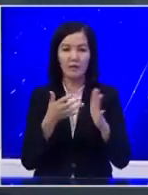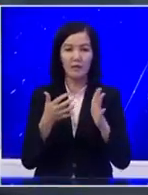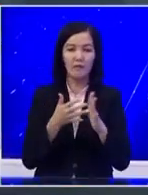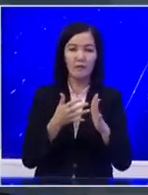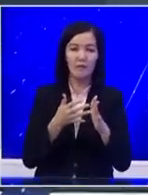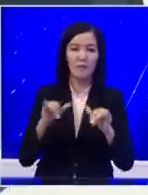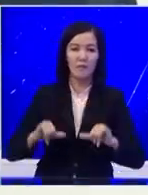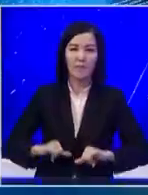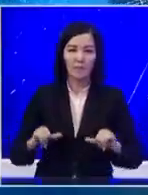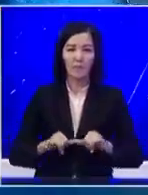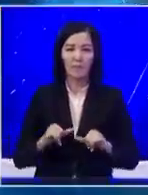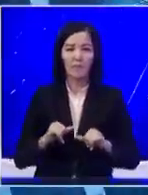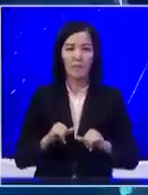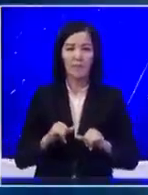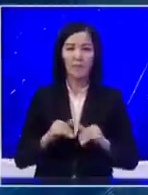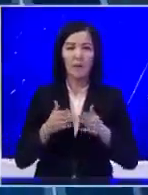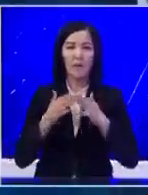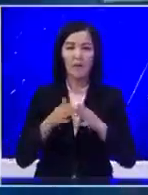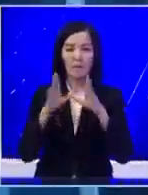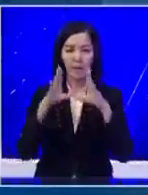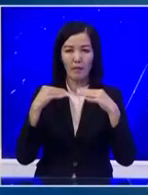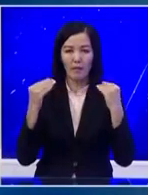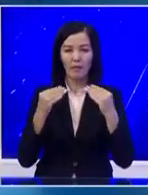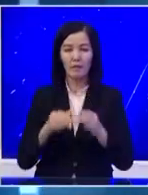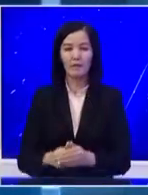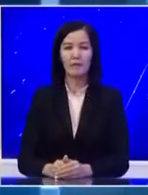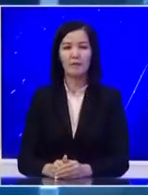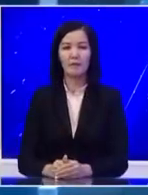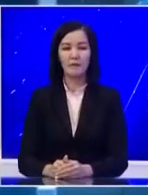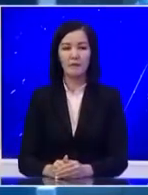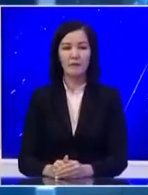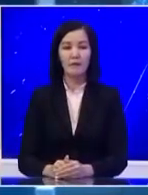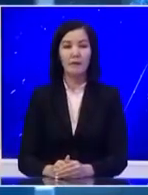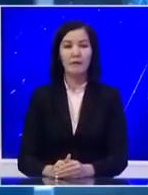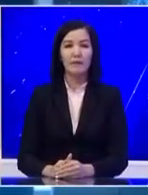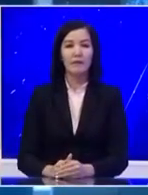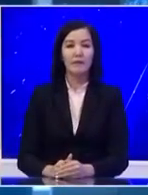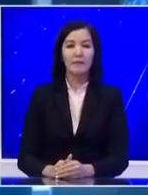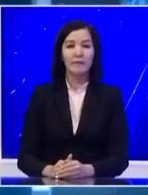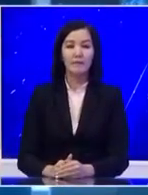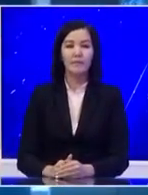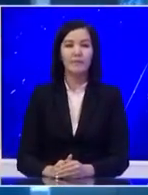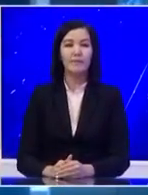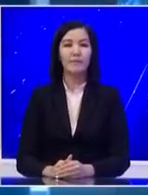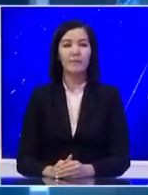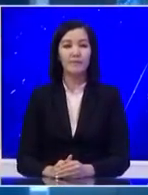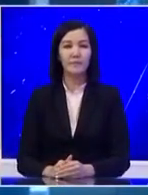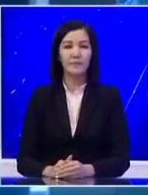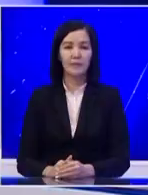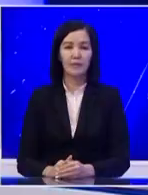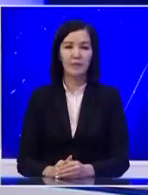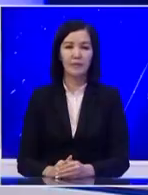беспорядков граждане Болгарии. Обзор зарубежных новостей подготовил Дамир Анитов по материалам интернет-ресурсов.